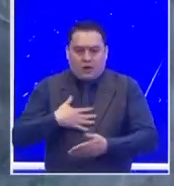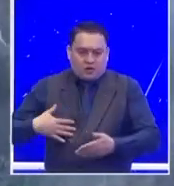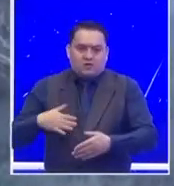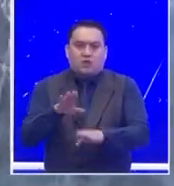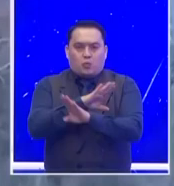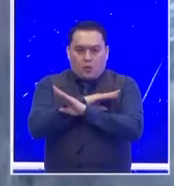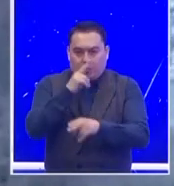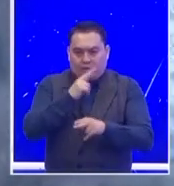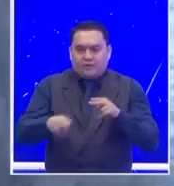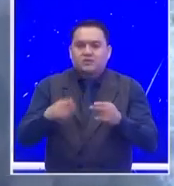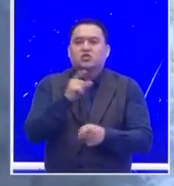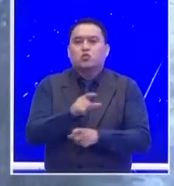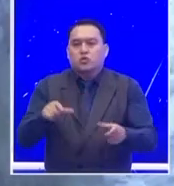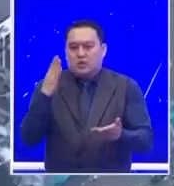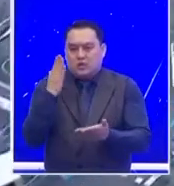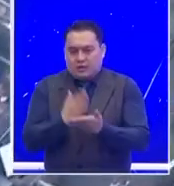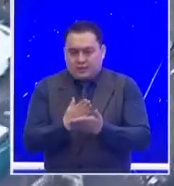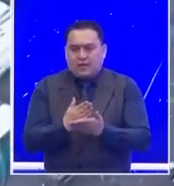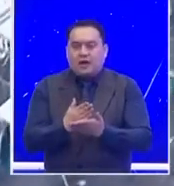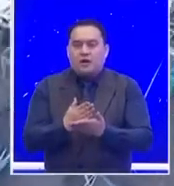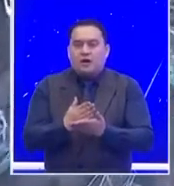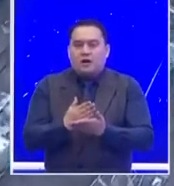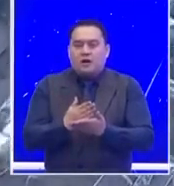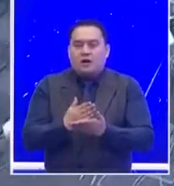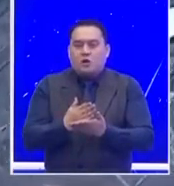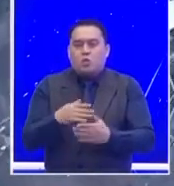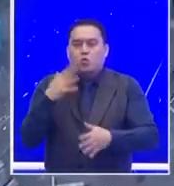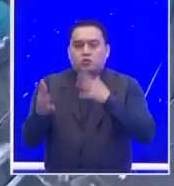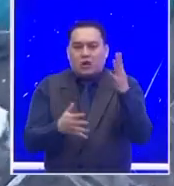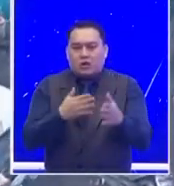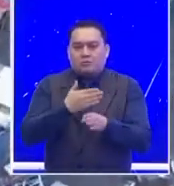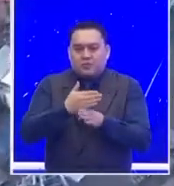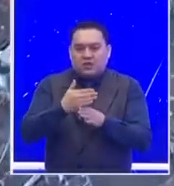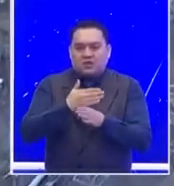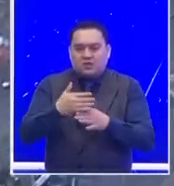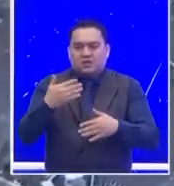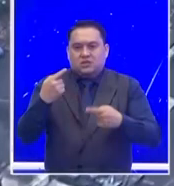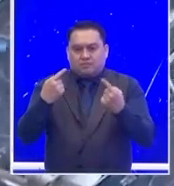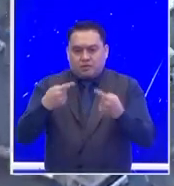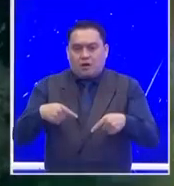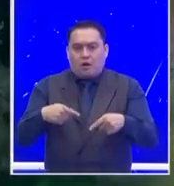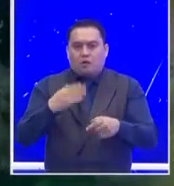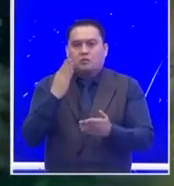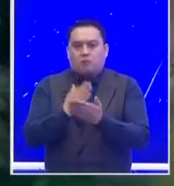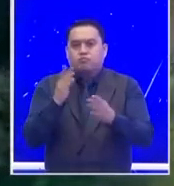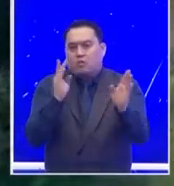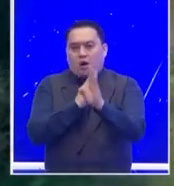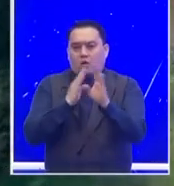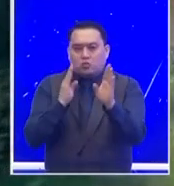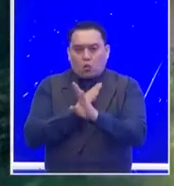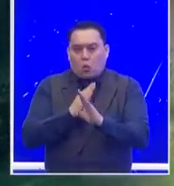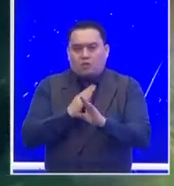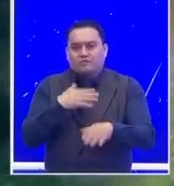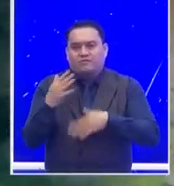погибшие и пропавшие без вести. Отмечается, что ураган ослабевает. Выходные системы наблюдения за погодой зафиксировали